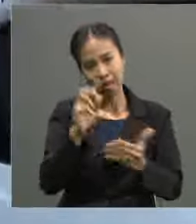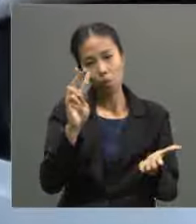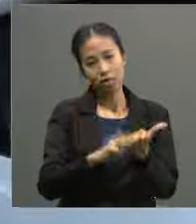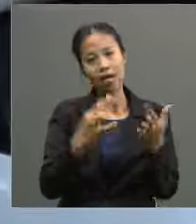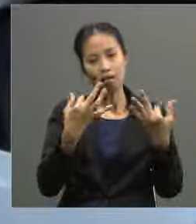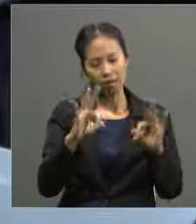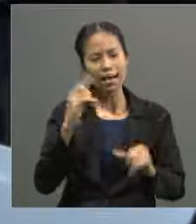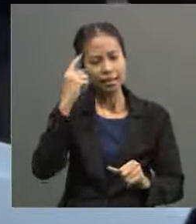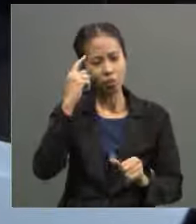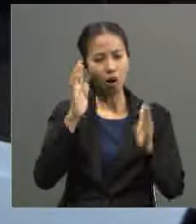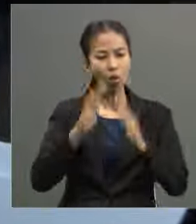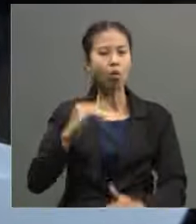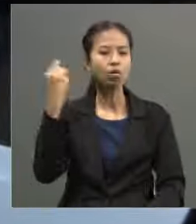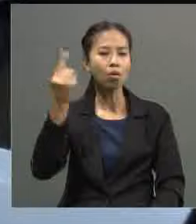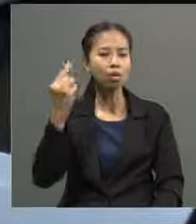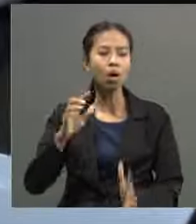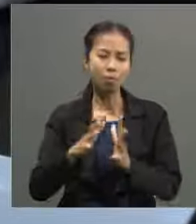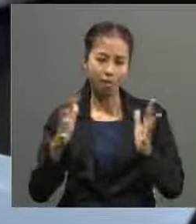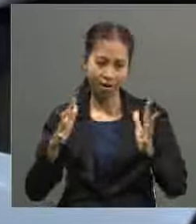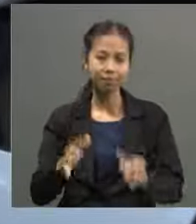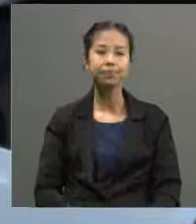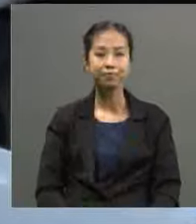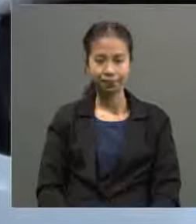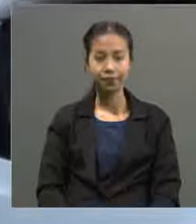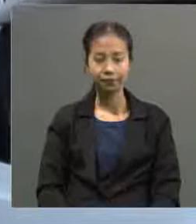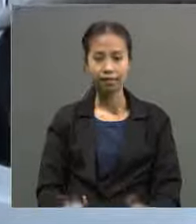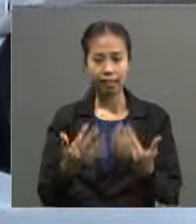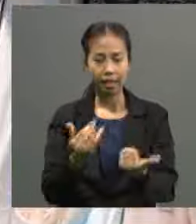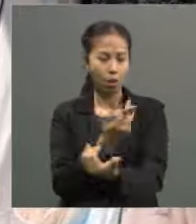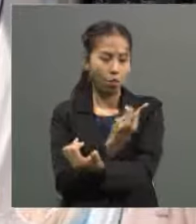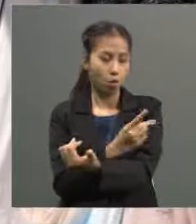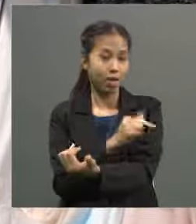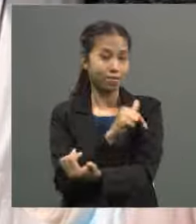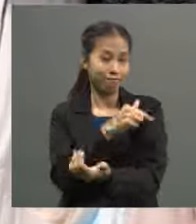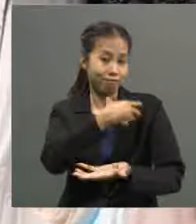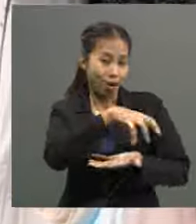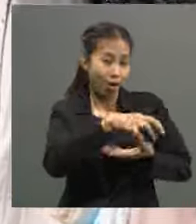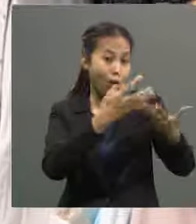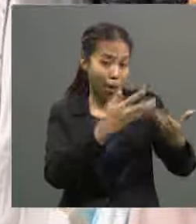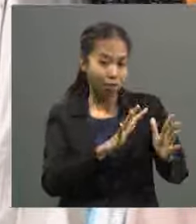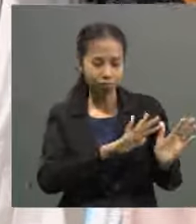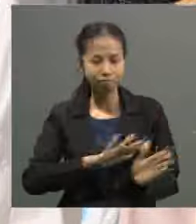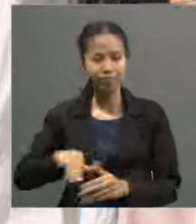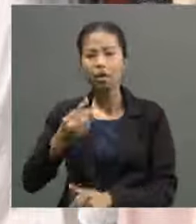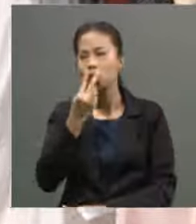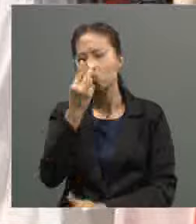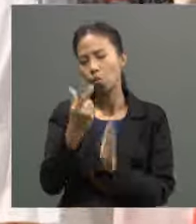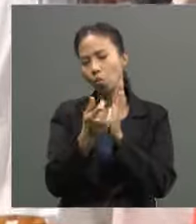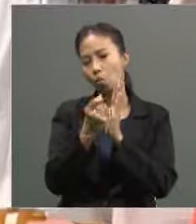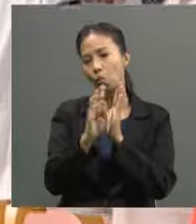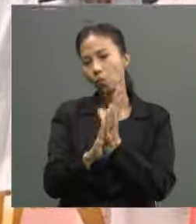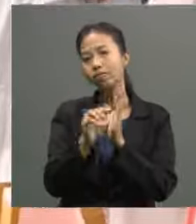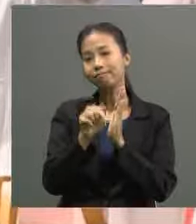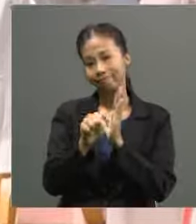มาท่องเที่ยวมากยิ่งขึ้นด้วยนะคะอ่ะนอกจากในส่วนของภูเก็ตแล้วเดี๋ยวพาคุณผู้ชมมาดูที่อุบลราชธานีค่ะมาดู